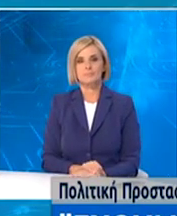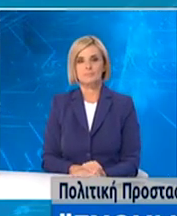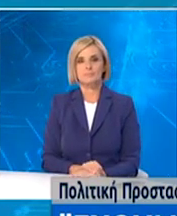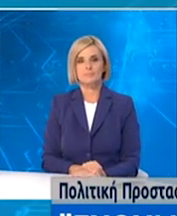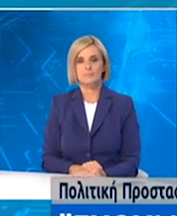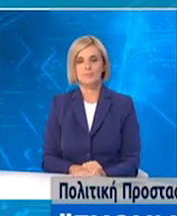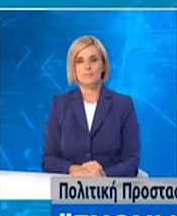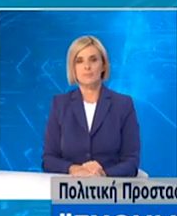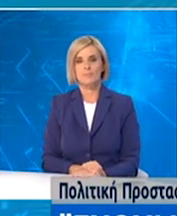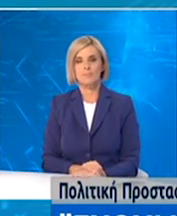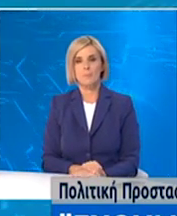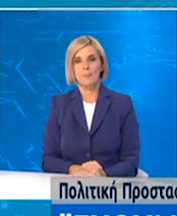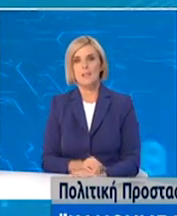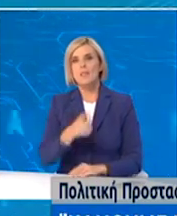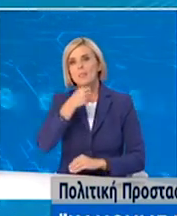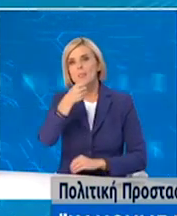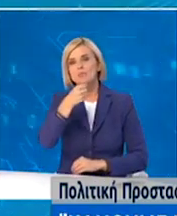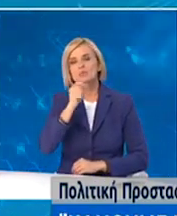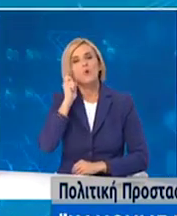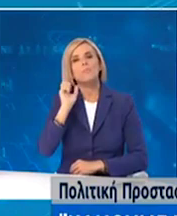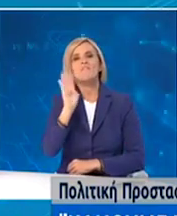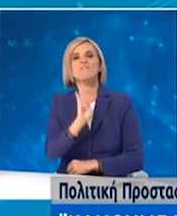Ο κύριος Βενιζέλος από τα Παροπολιτικά.